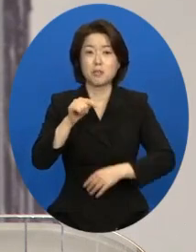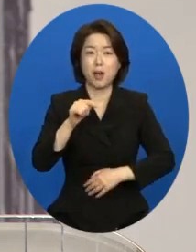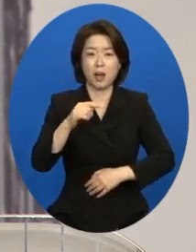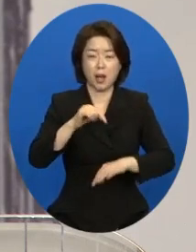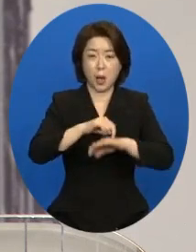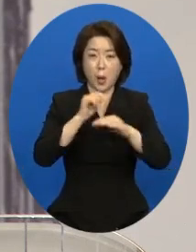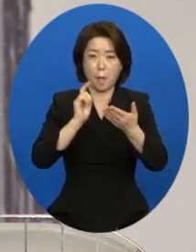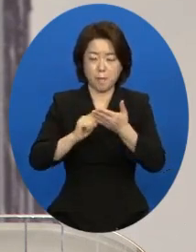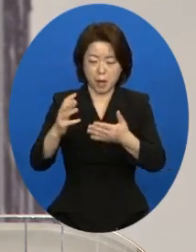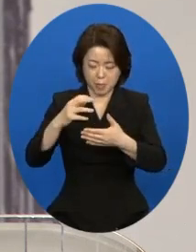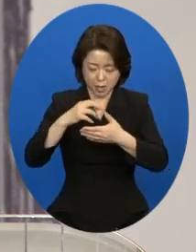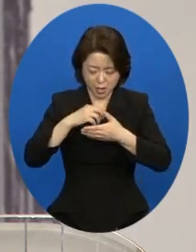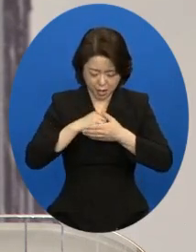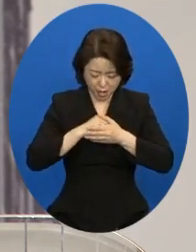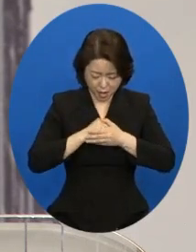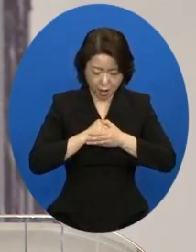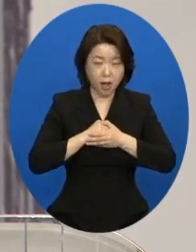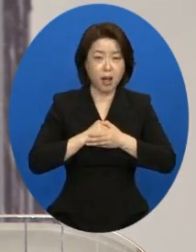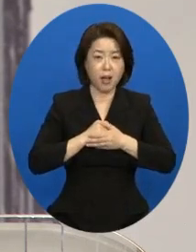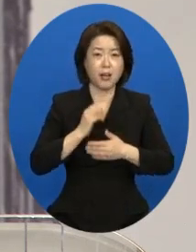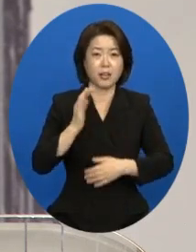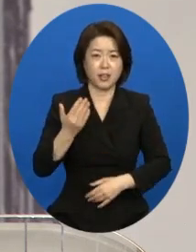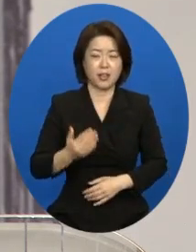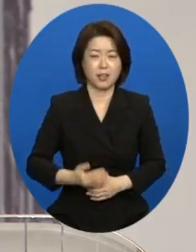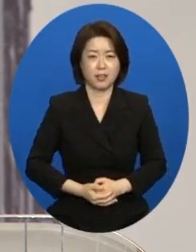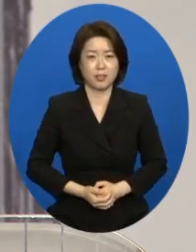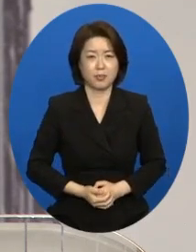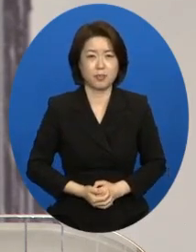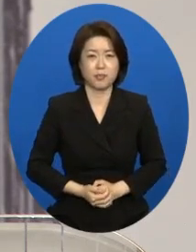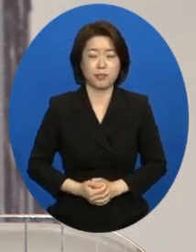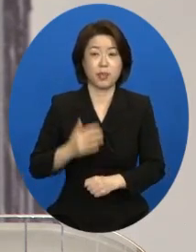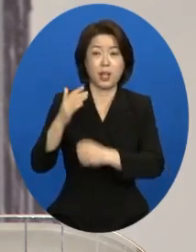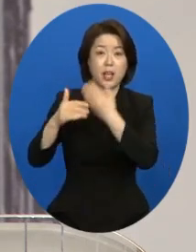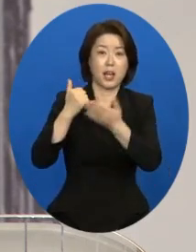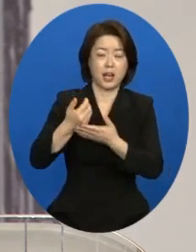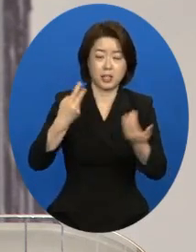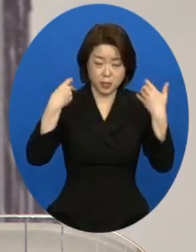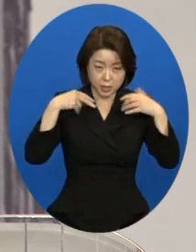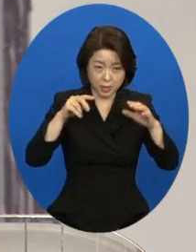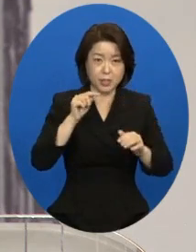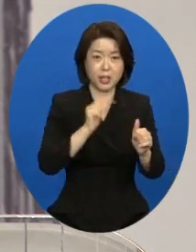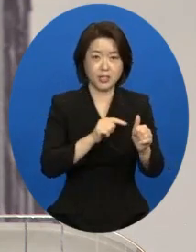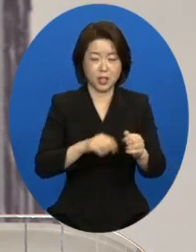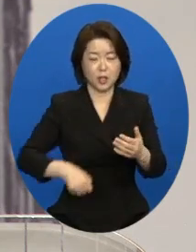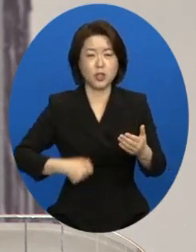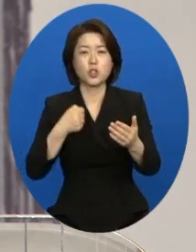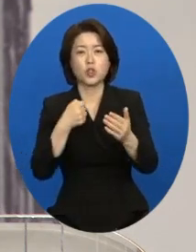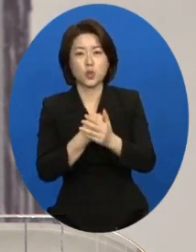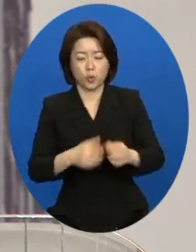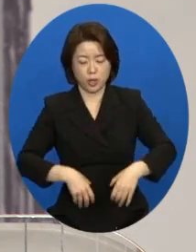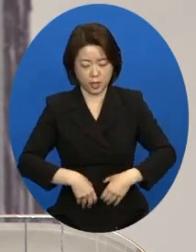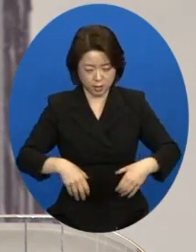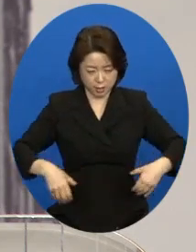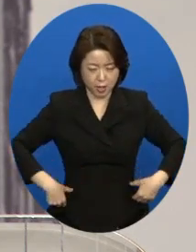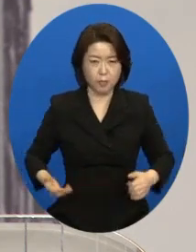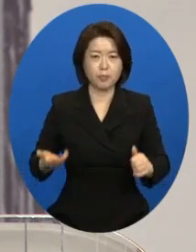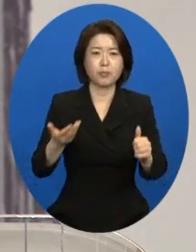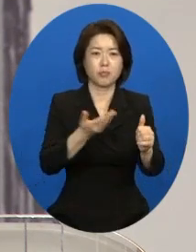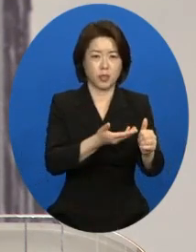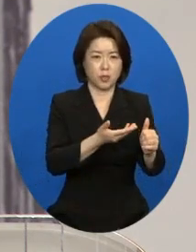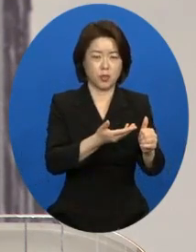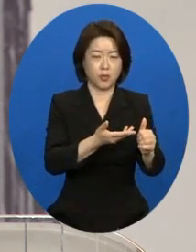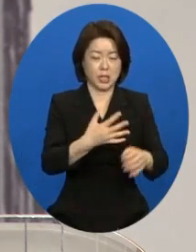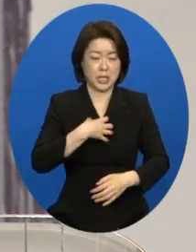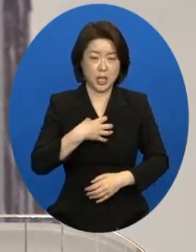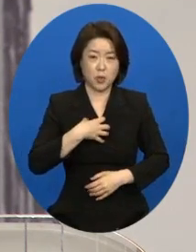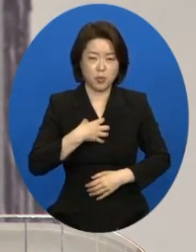마음에 깊이 간직하게 됩니다. 하나님께서 다니엘에게 용기와 담대함을 주셔서 이